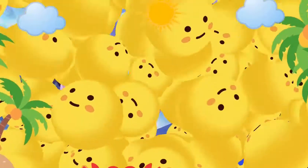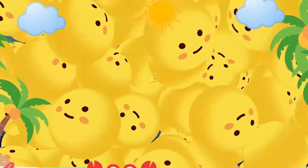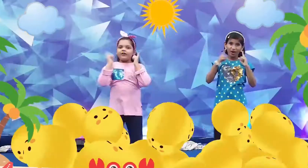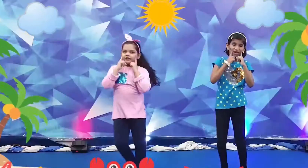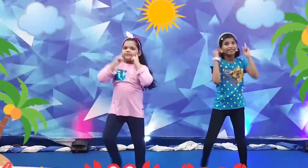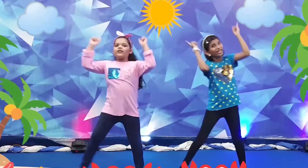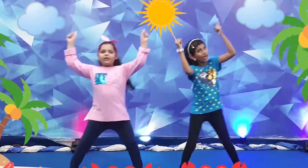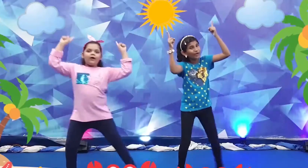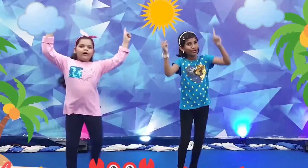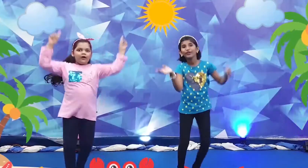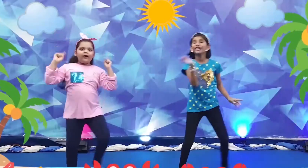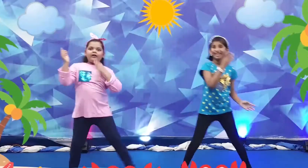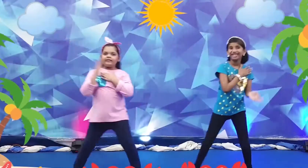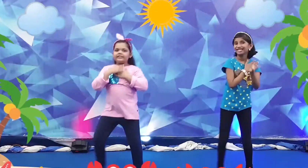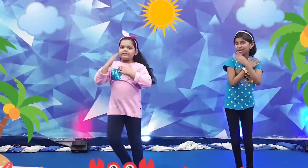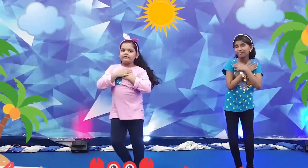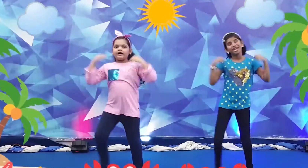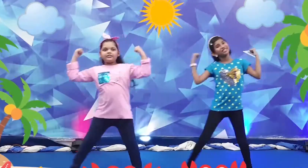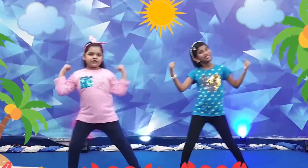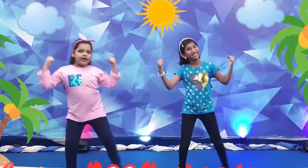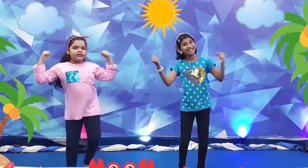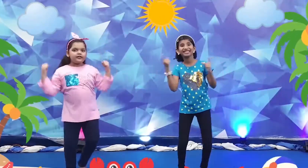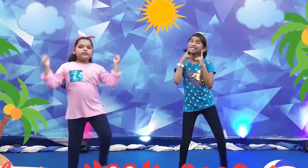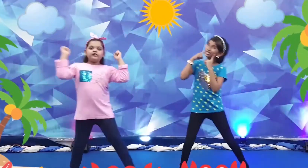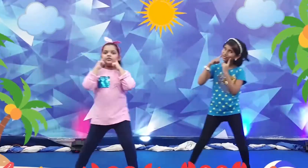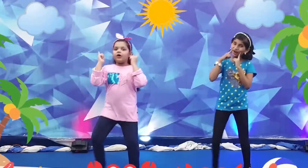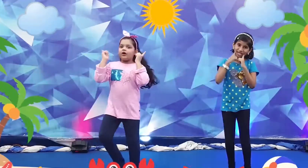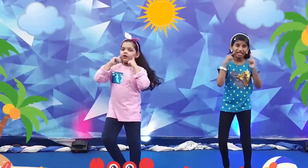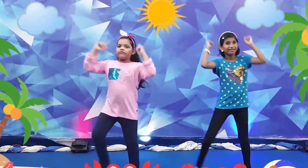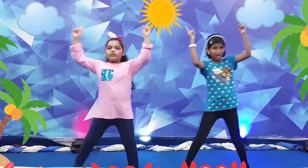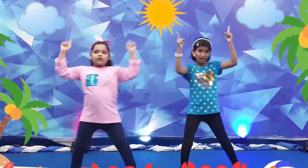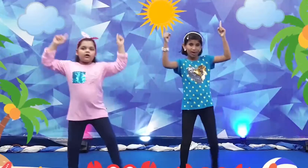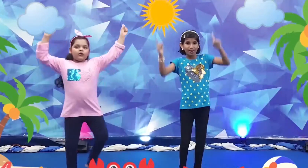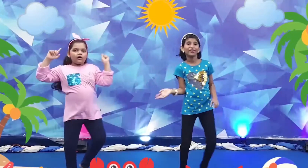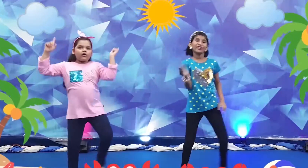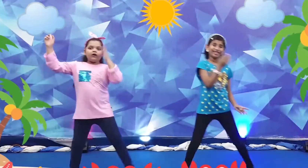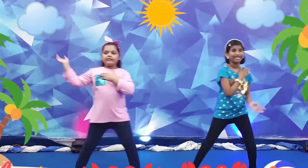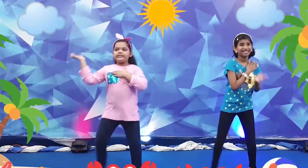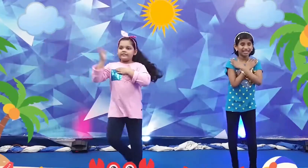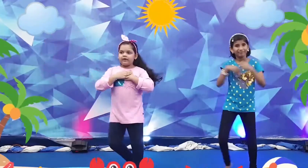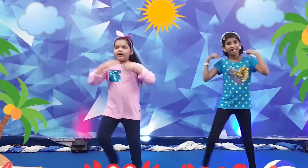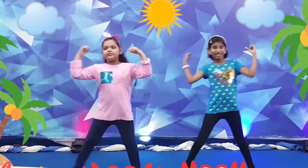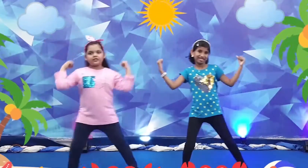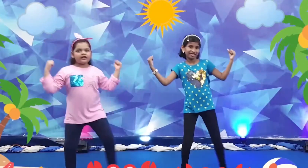The joy of the Lord is my strength, the joy of the Lord